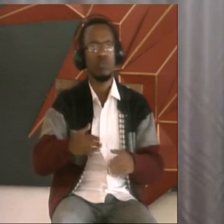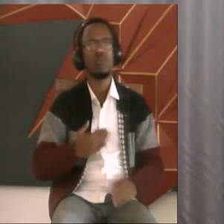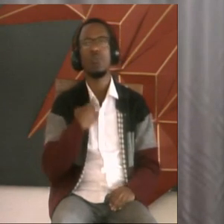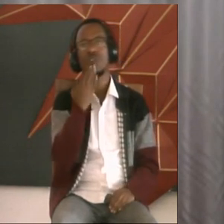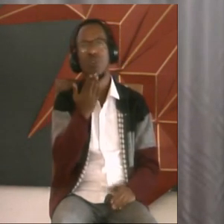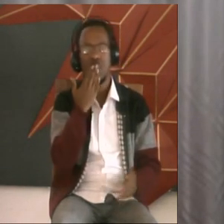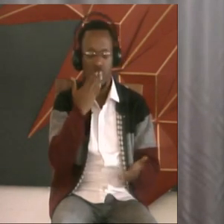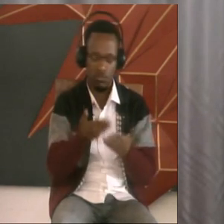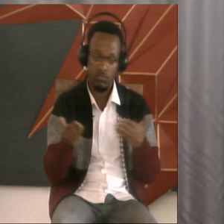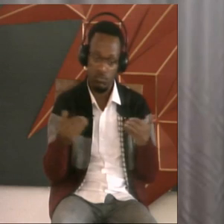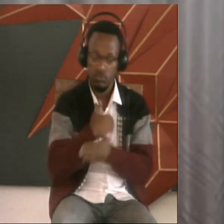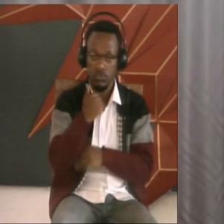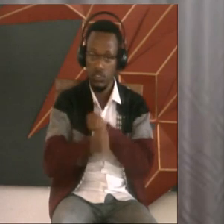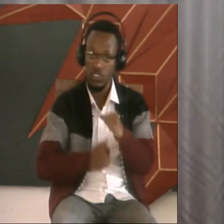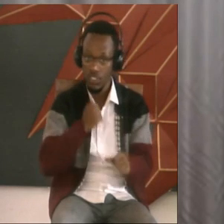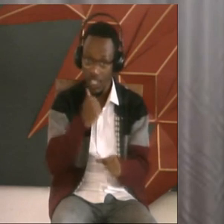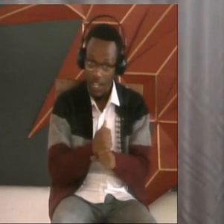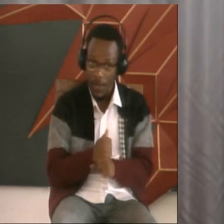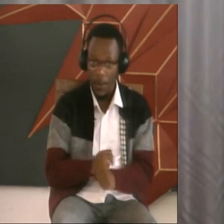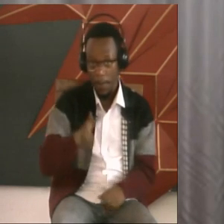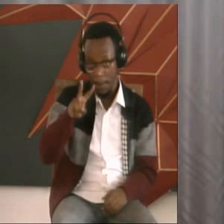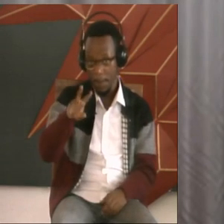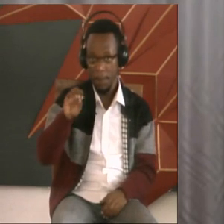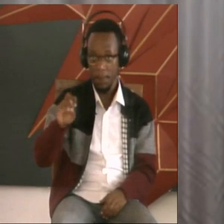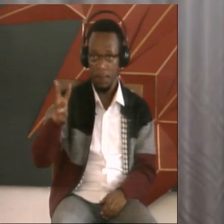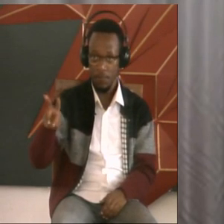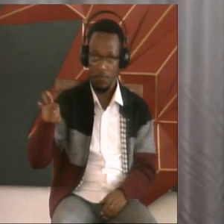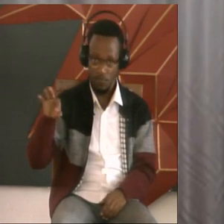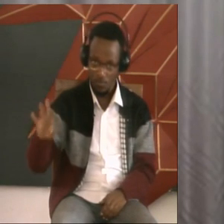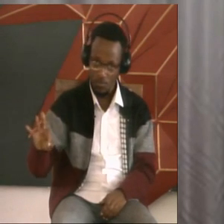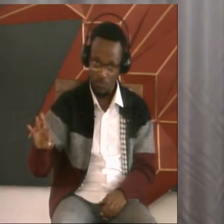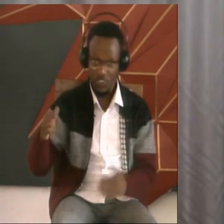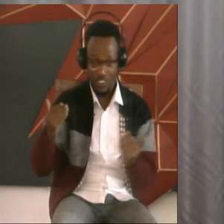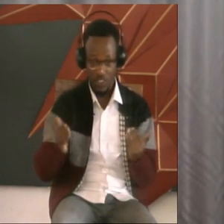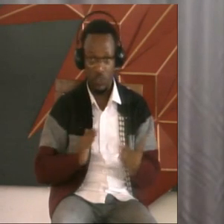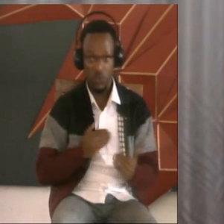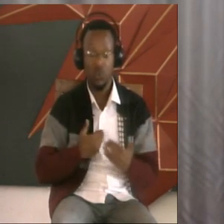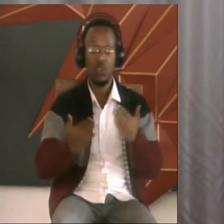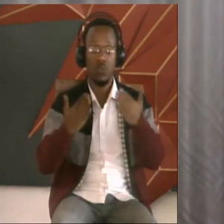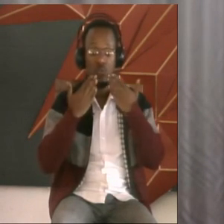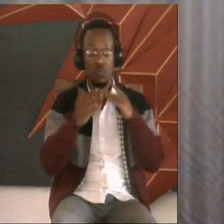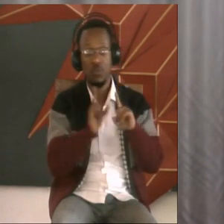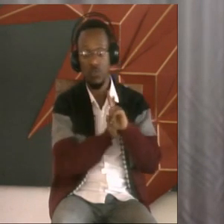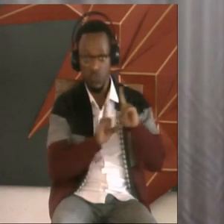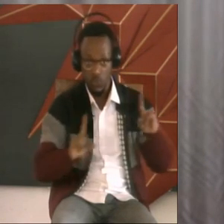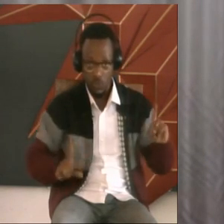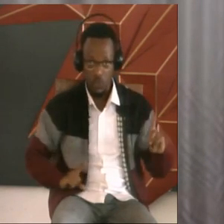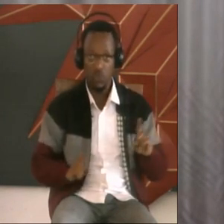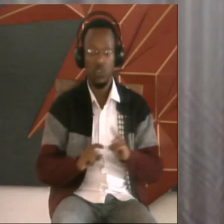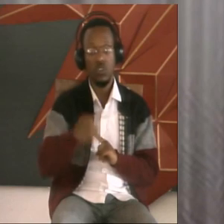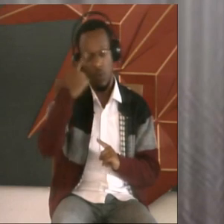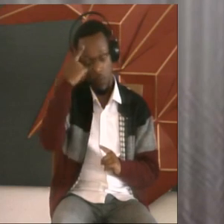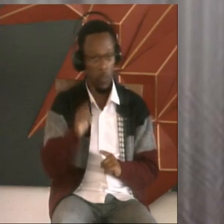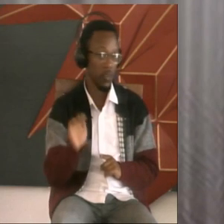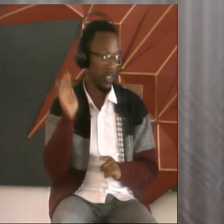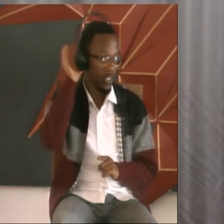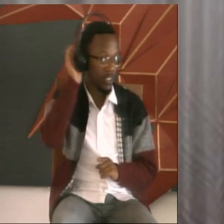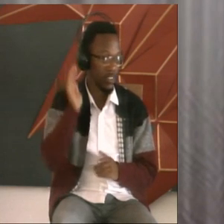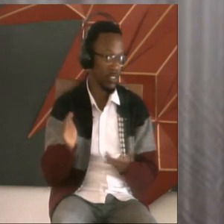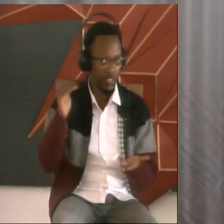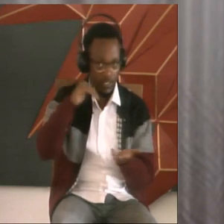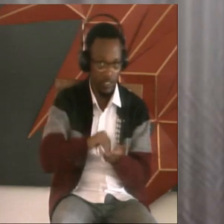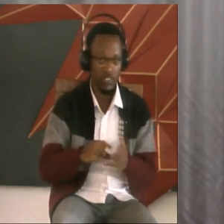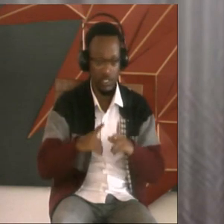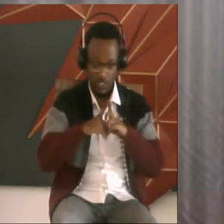2023 bénie. Nous remercions le Seigneur de nous permettre d'entendre encore